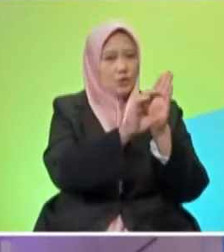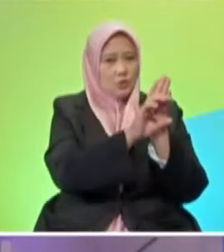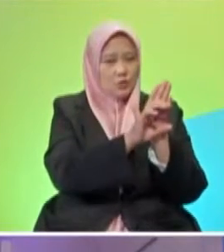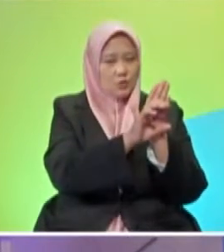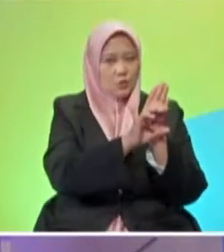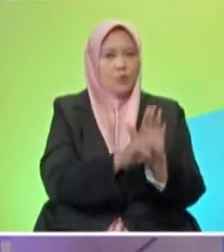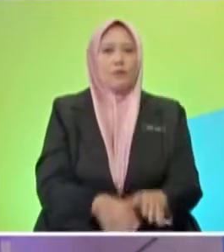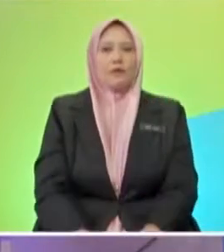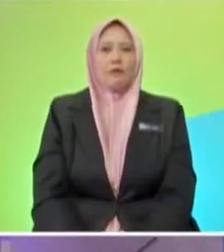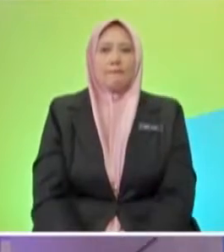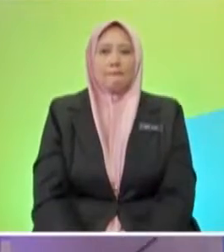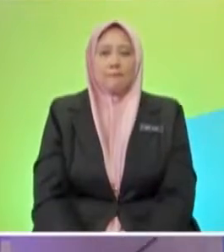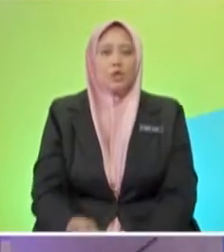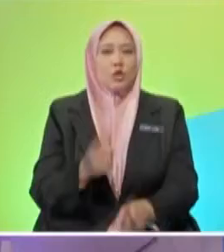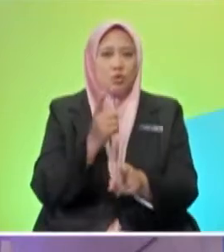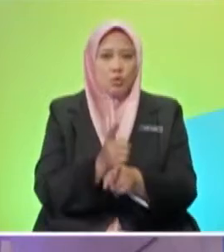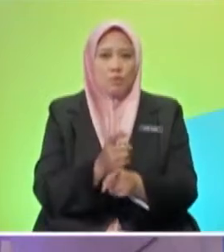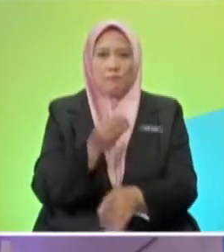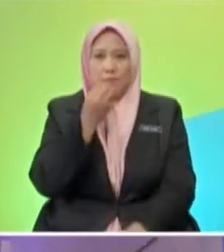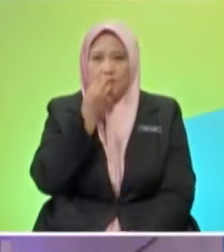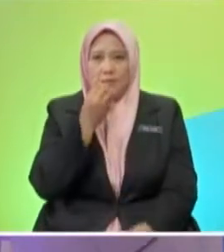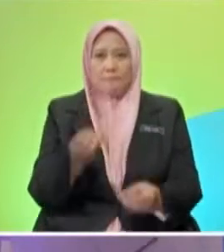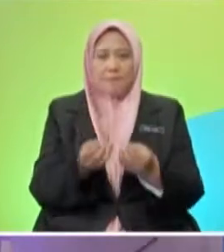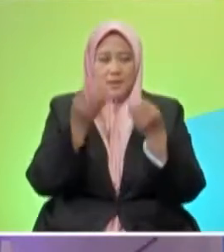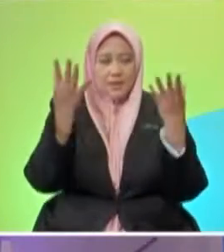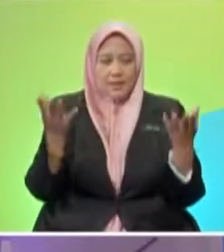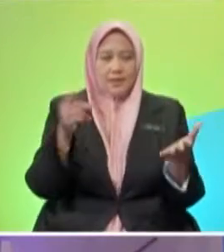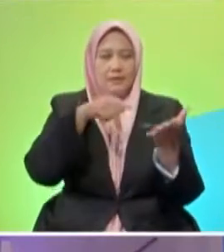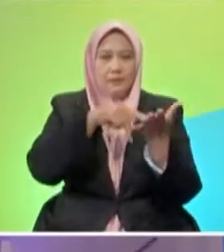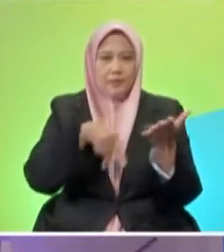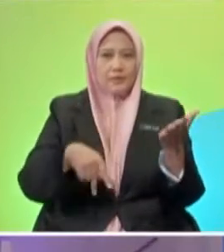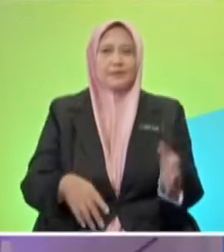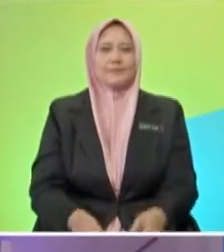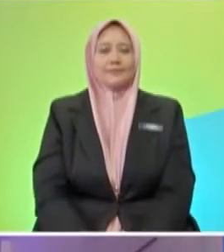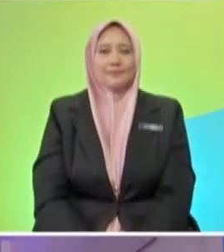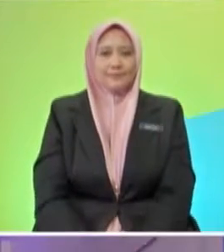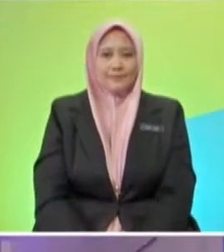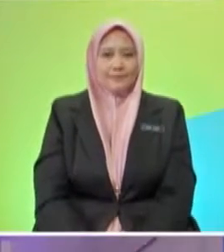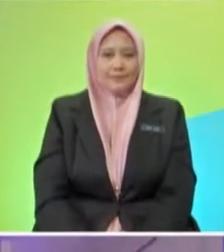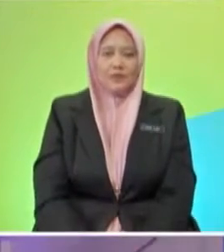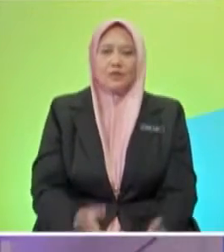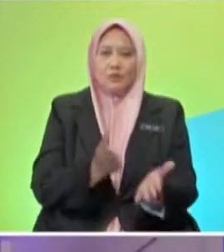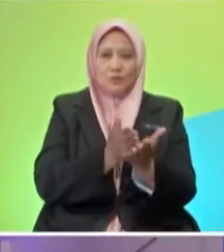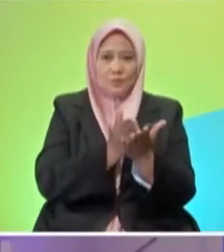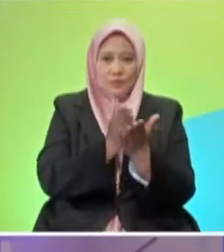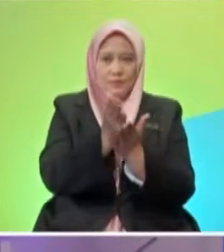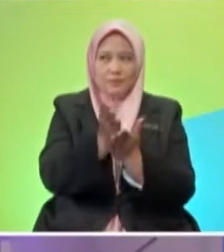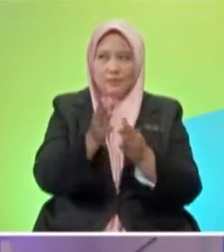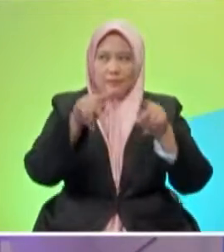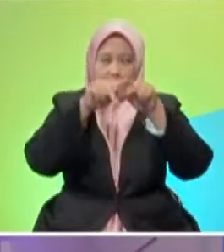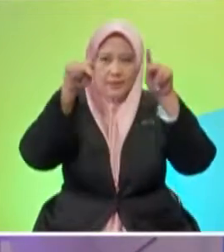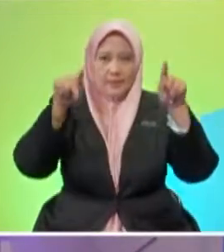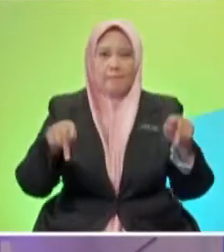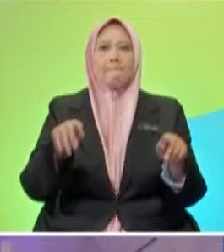sekali makai banyak pelawas itu merupakan iiya utama perenggan chigga seterusnya untuk perangkat